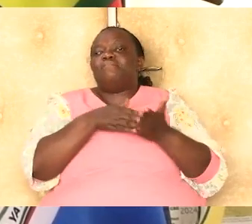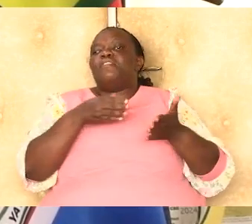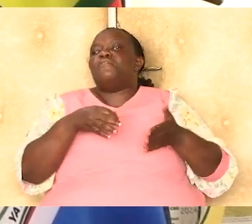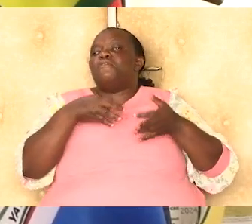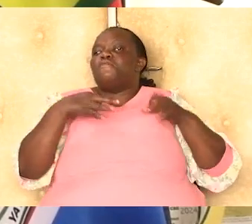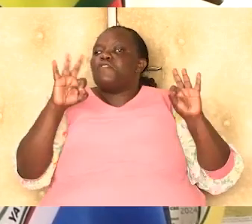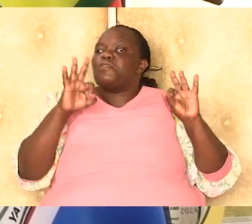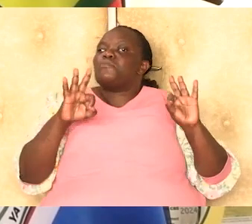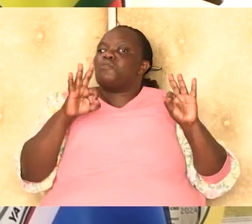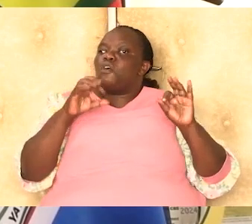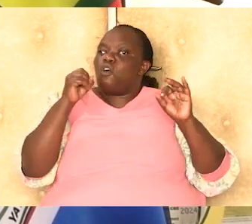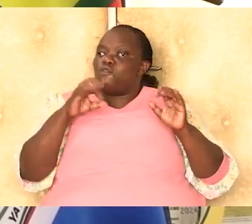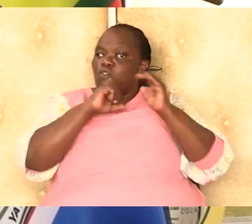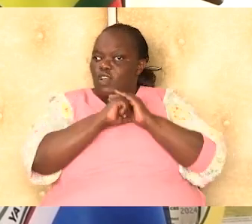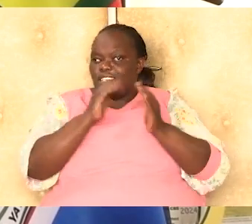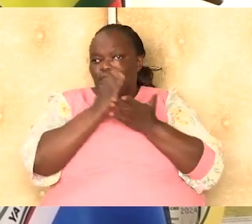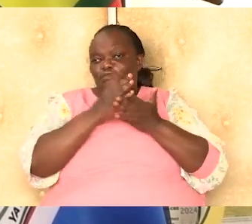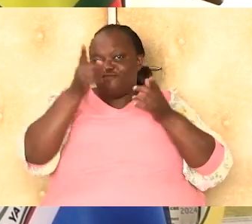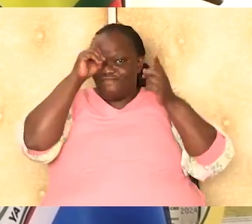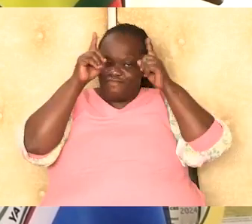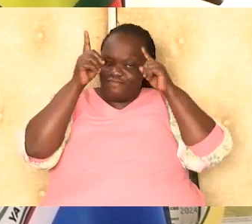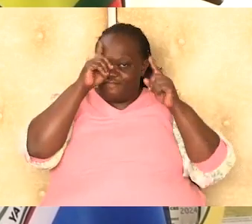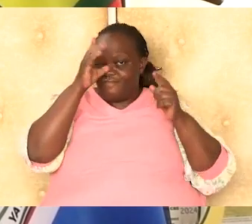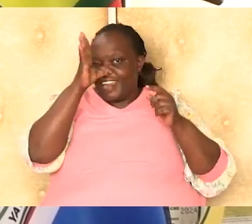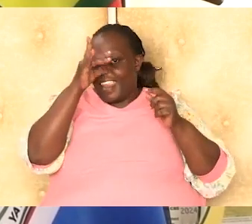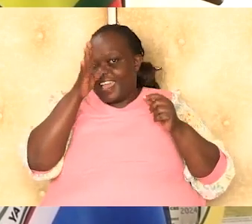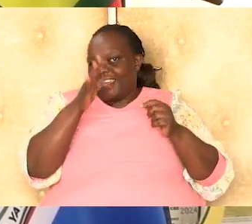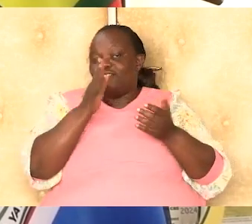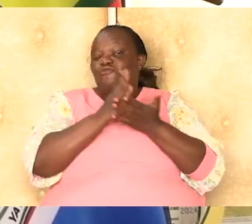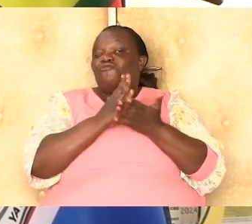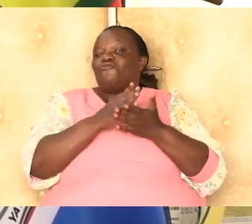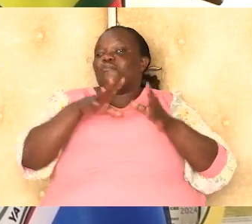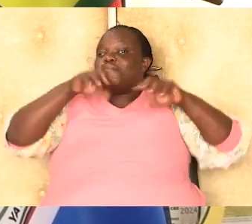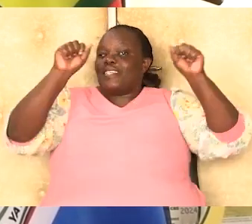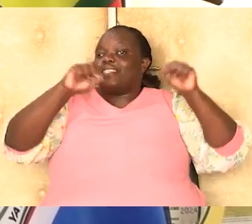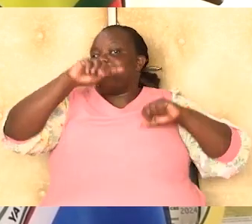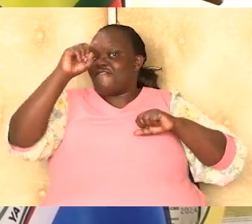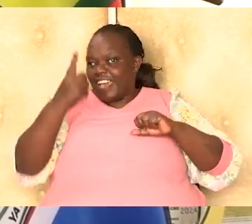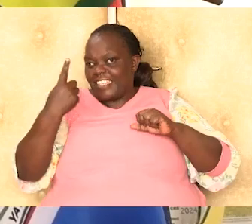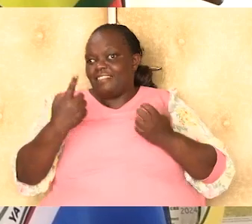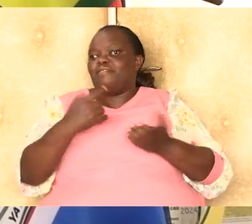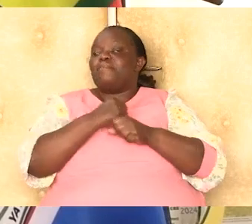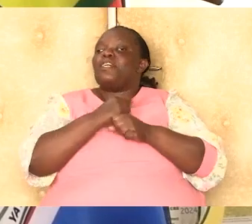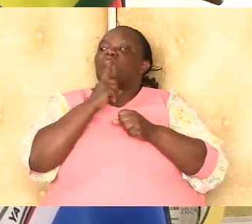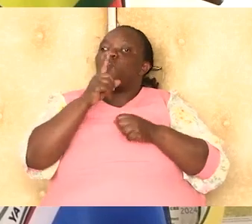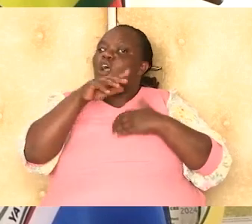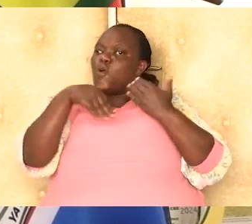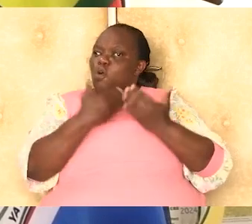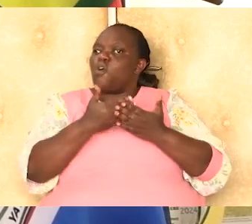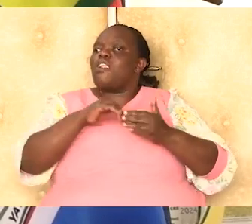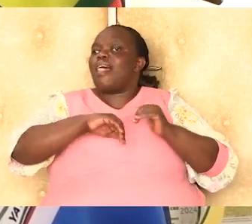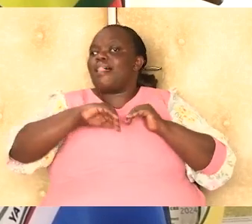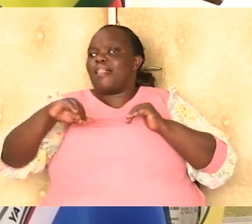porojo na ni propaganda na mwishimua William Ruto na sarikali yake hiko katika msari wamele kwa kisha kwamba hakuna mtu yote mbaya taweza